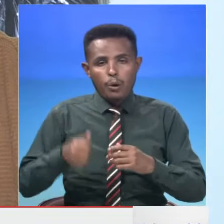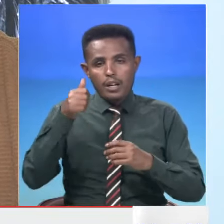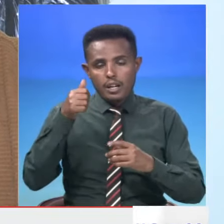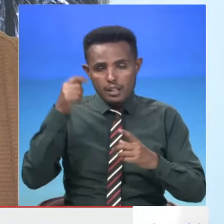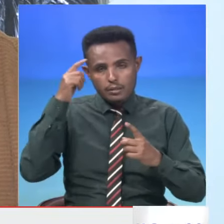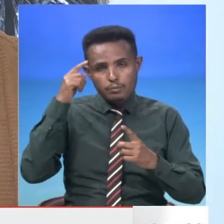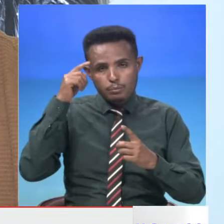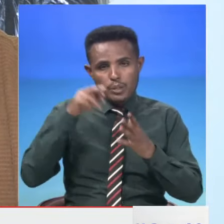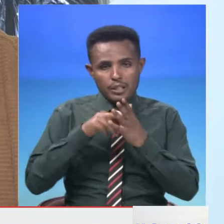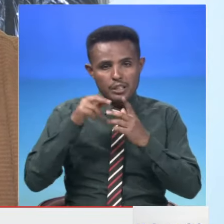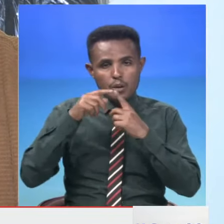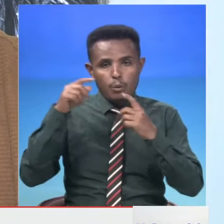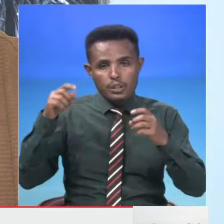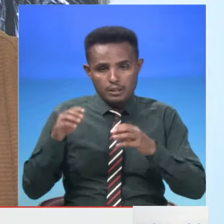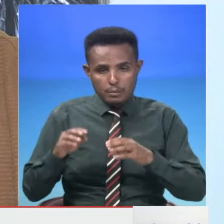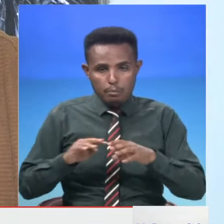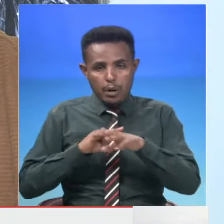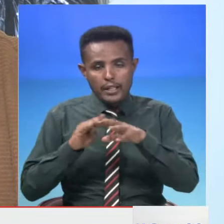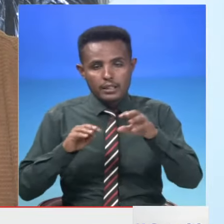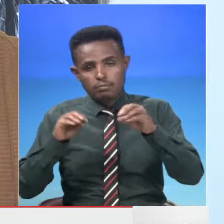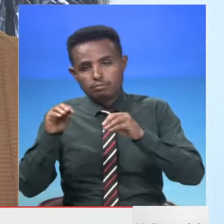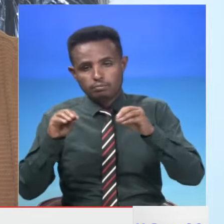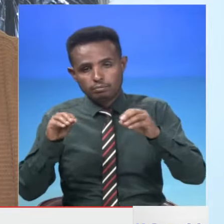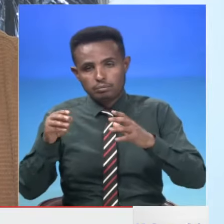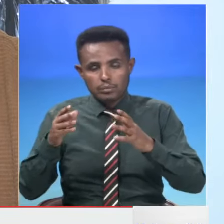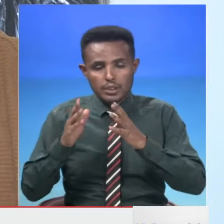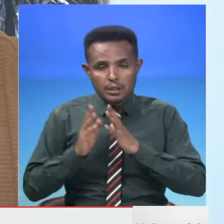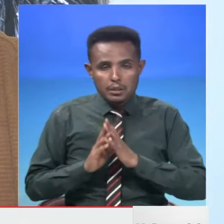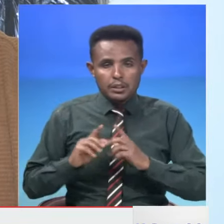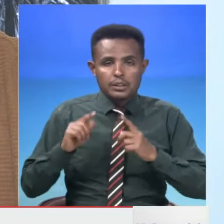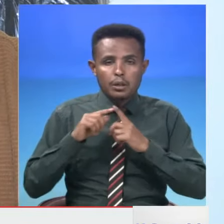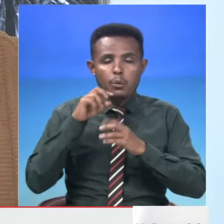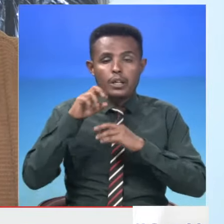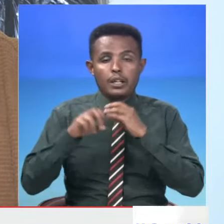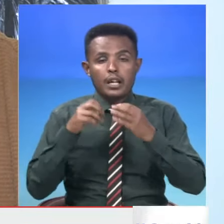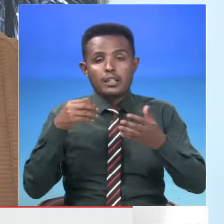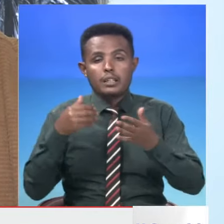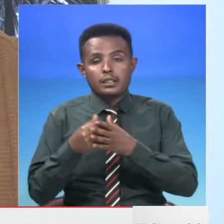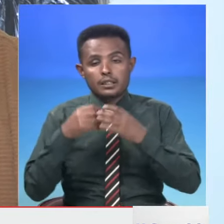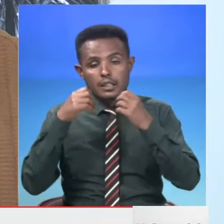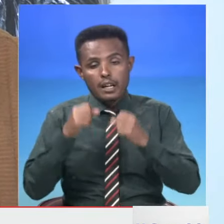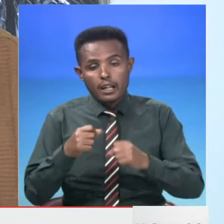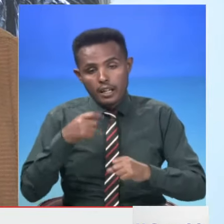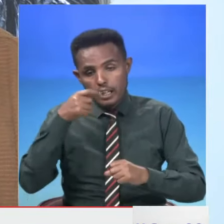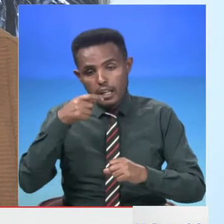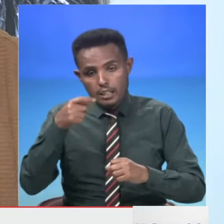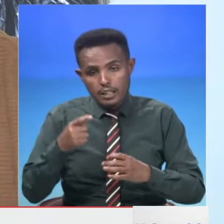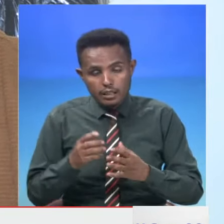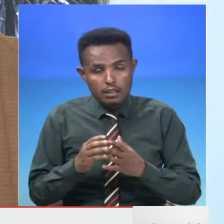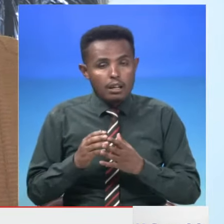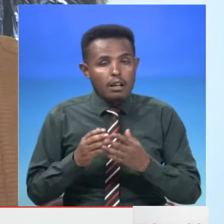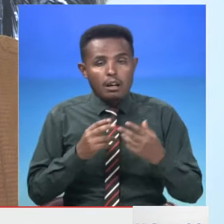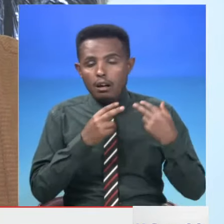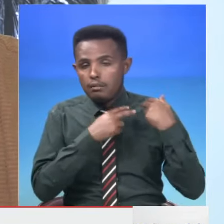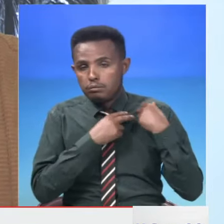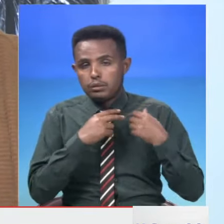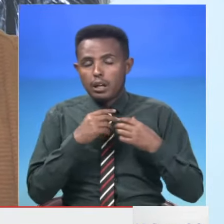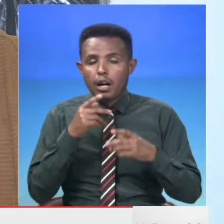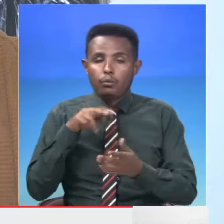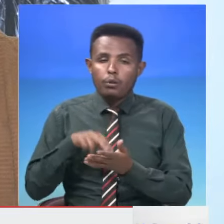ህግ ውጥ ማዕድን ዝውር ግብረ ሃይል እስከ ወረዳ ድረስ ጠንከር ያለ እ ግብረ ሃይል አቋቁመን ወደ ስራ